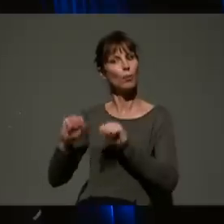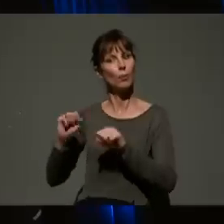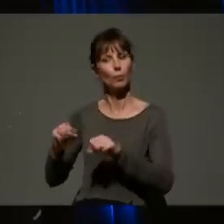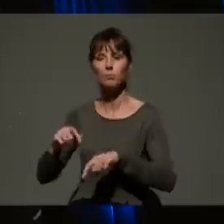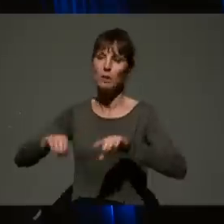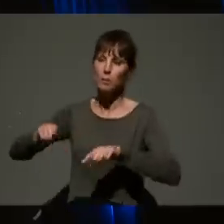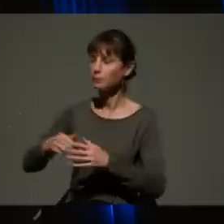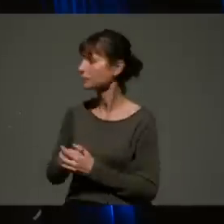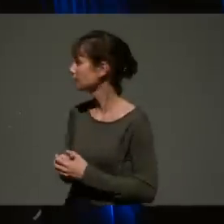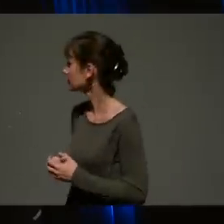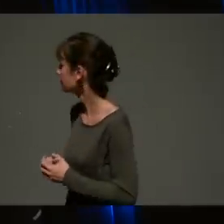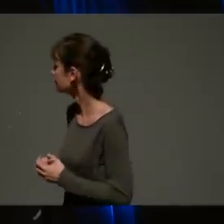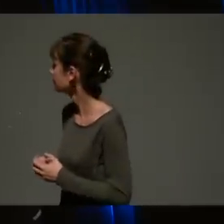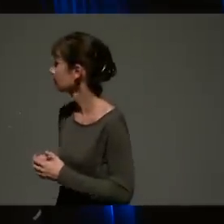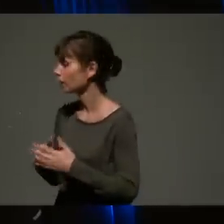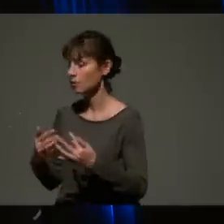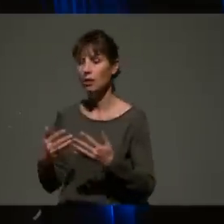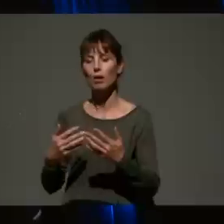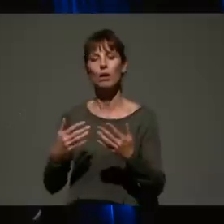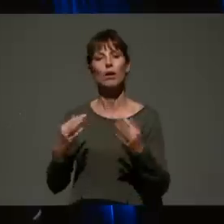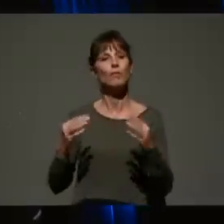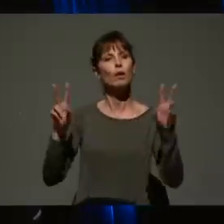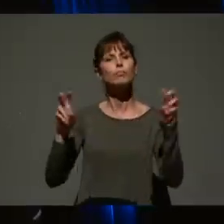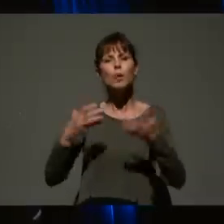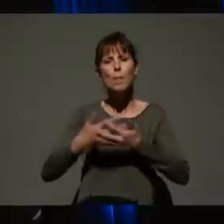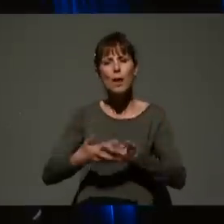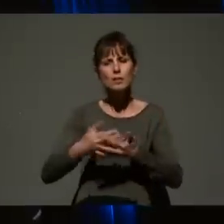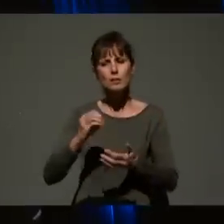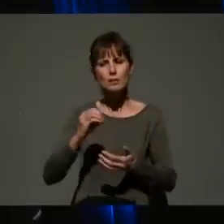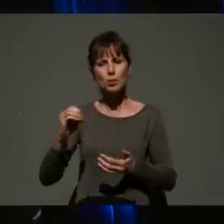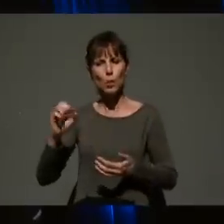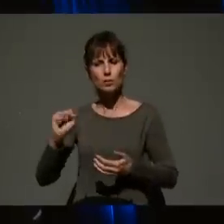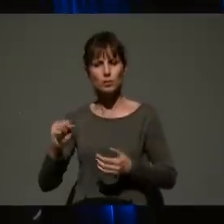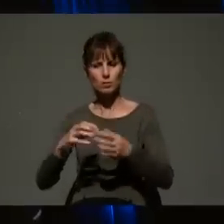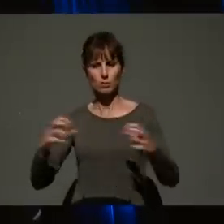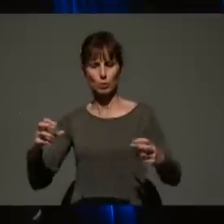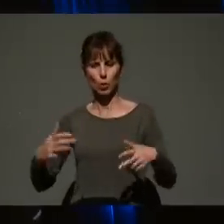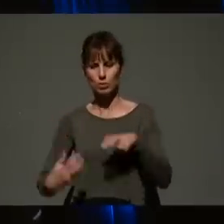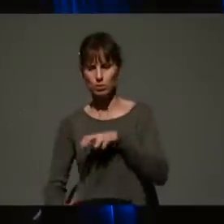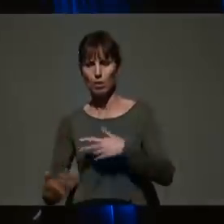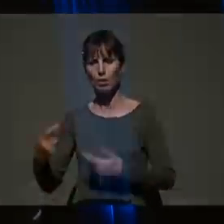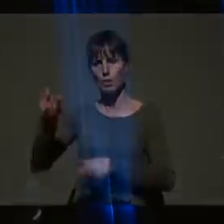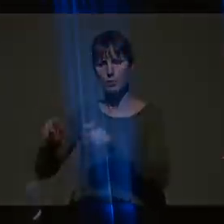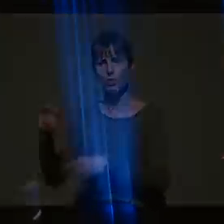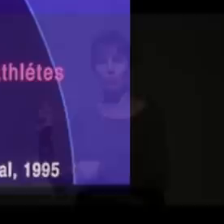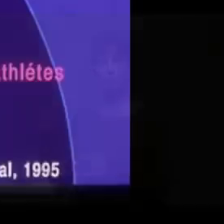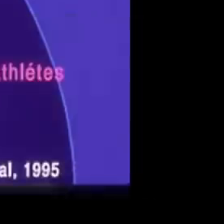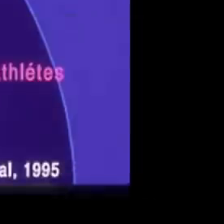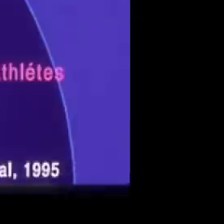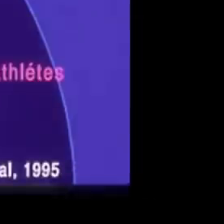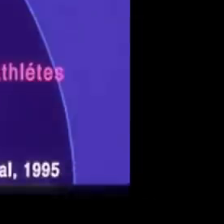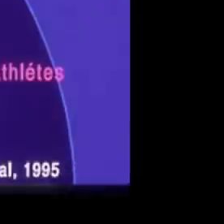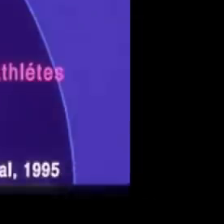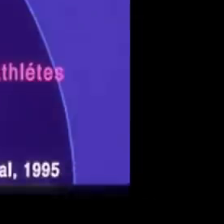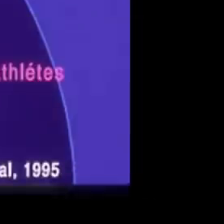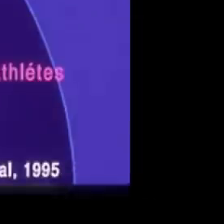quand on s'intéresse à cette fameuse masse osseuse, eh bien, on voit que les gymnastes ont une meilleure densité osseuse que